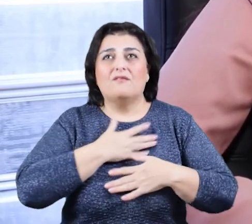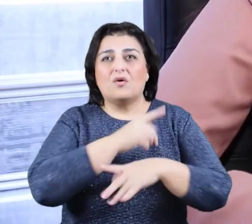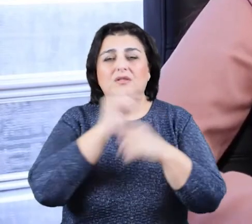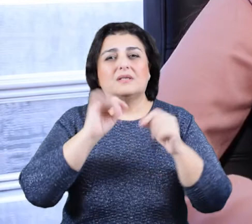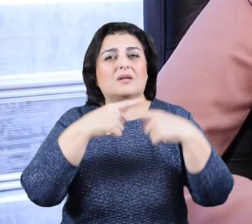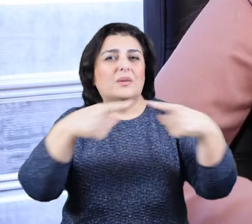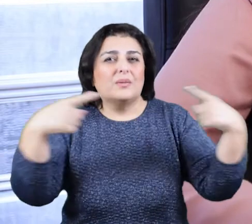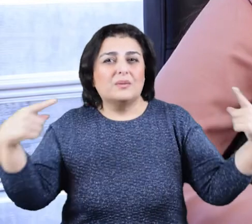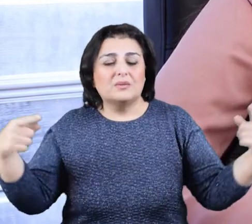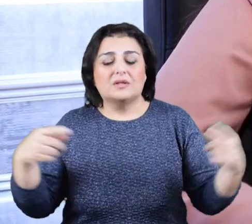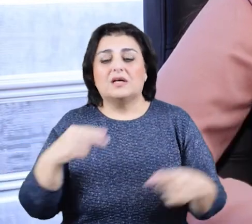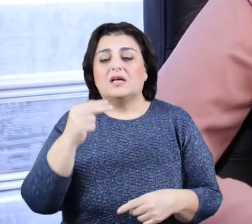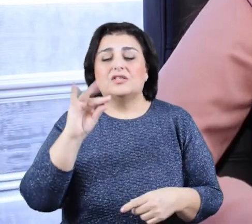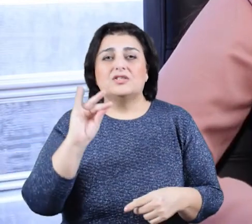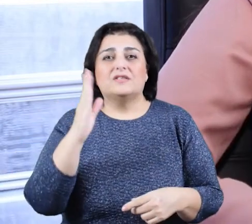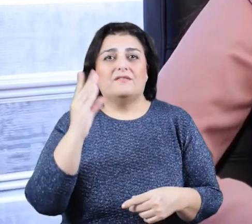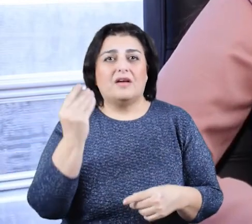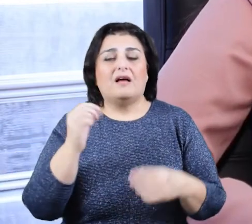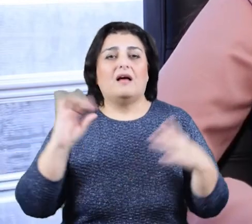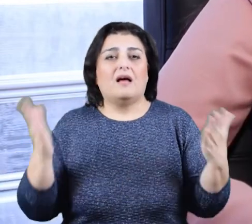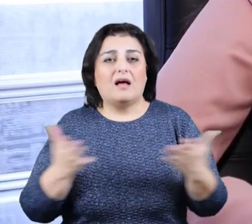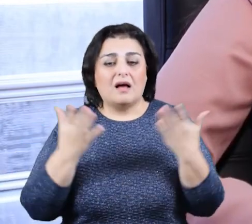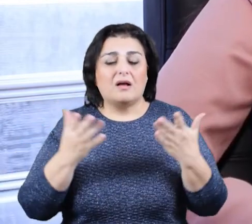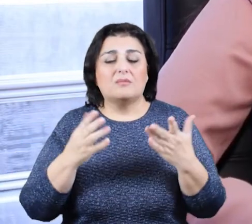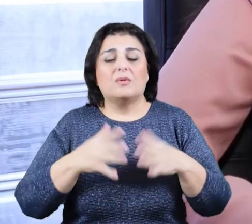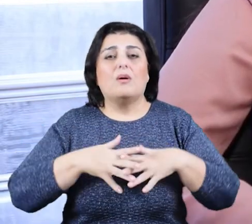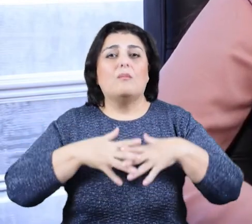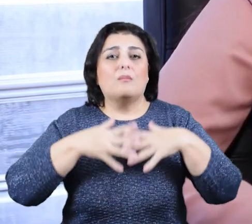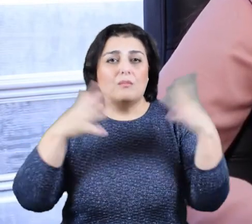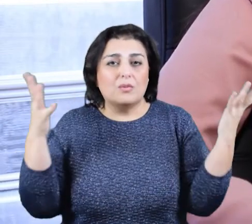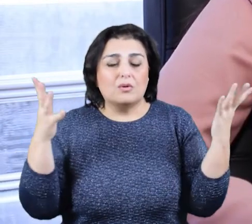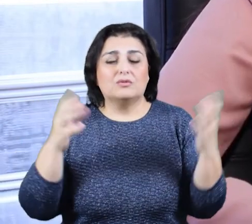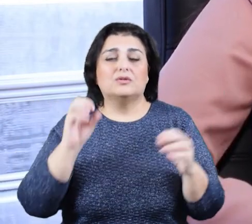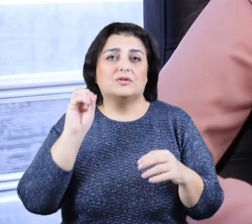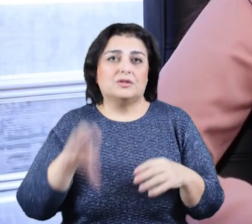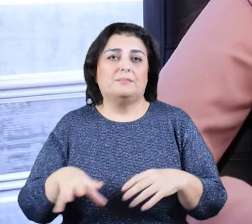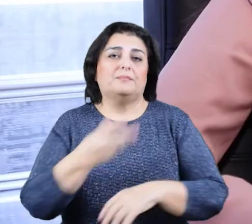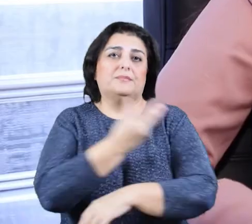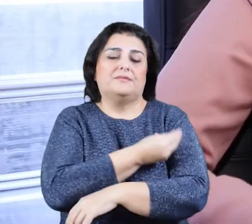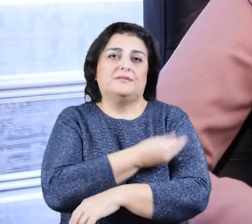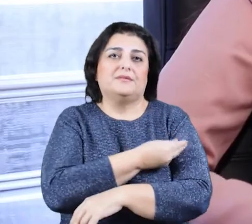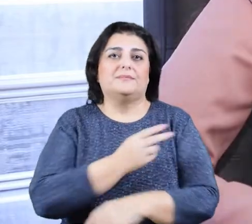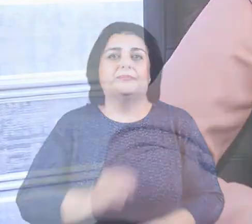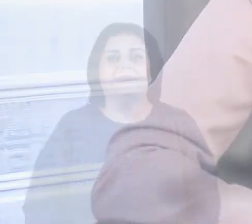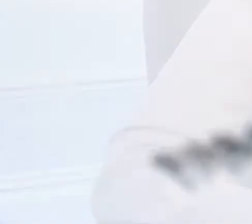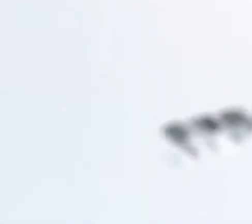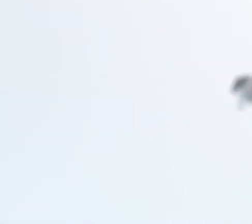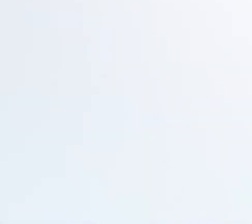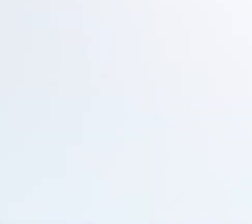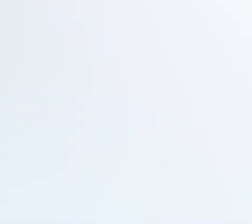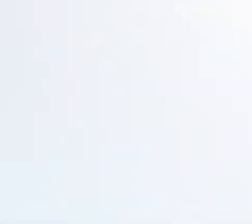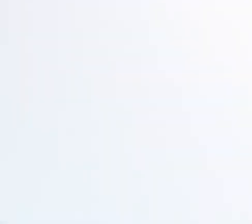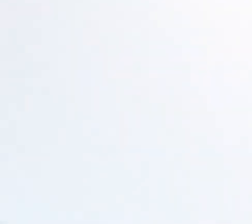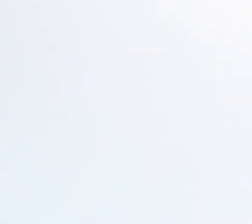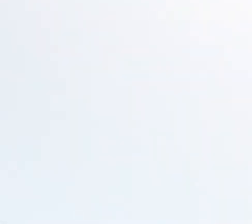qidalardan, yəni digər yollarla qəbul etdiyimiz alüminium və civənin miqdarı peyvənddə olan miqdardan qat-qat daha çoxdur.